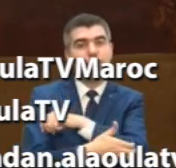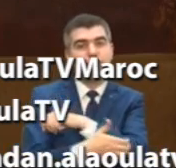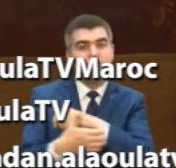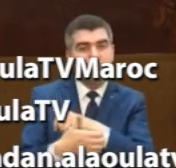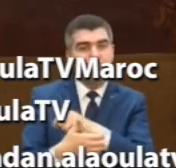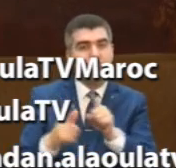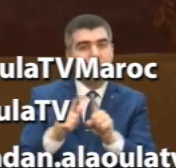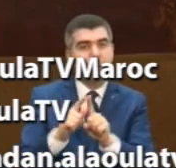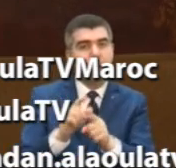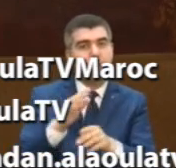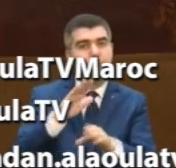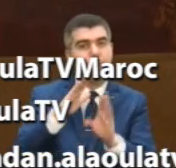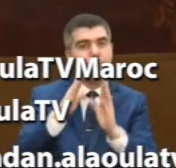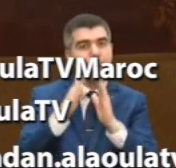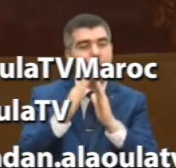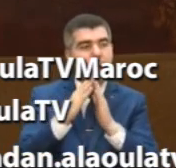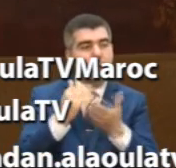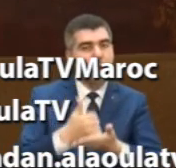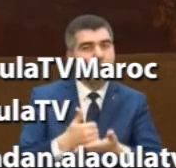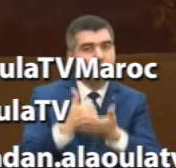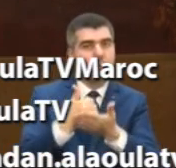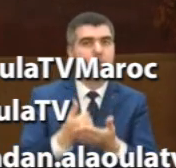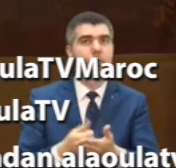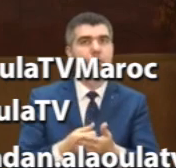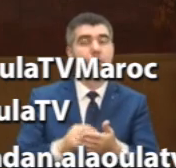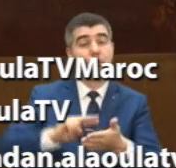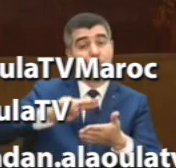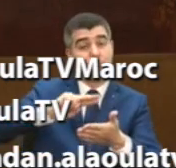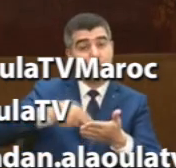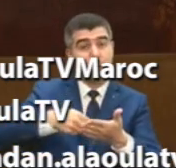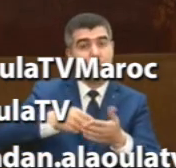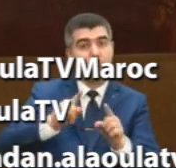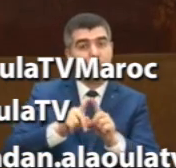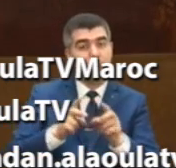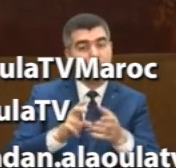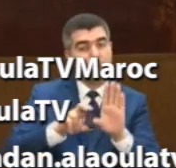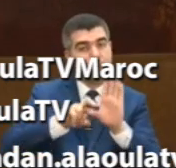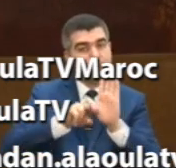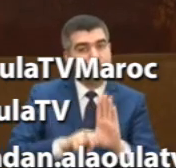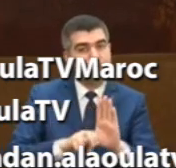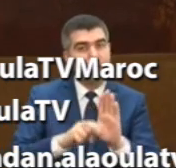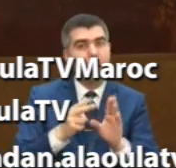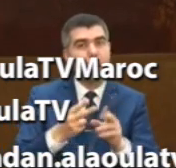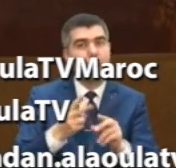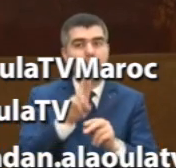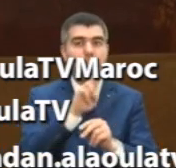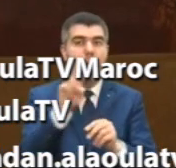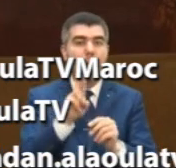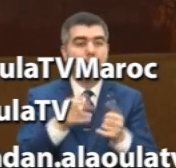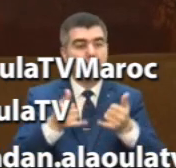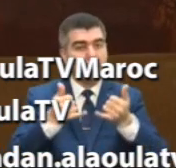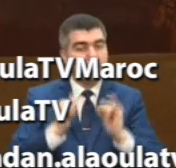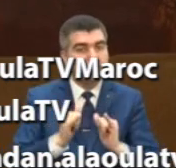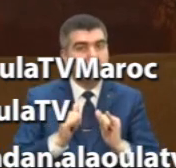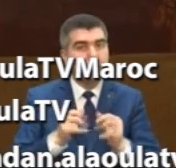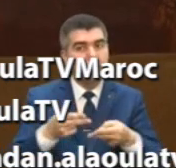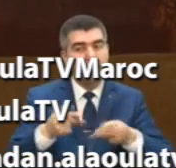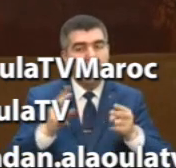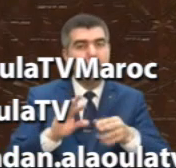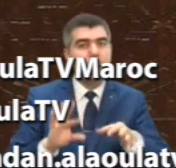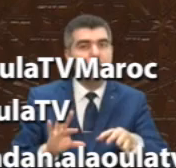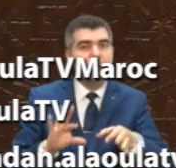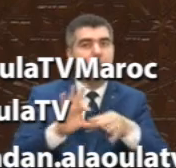سكن لائق، تم التوقيع أمام أنظار صاحب جلالة سنة 2014 على عدة اتفاقيات لإطلاق مشاريع